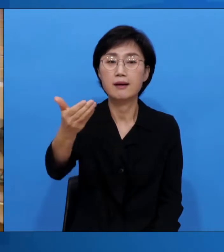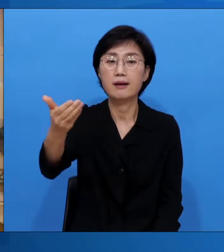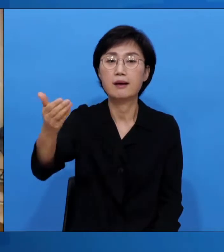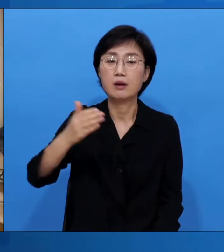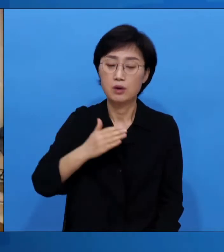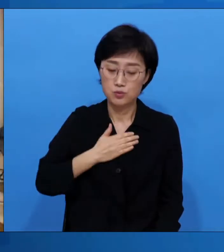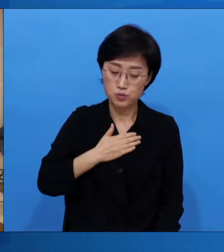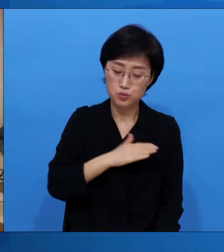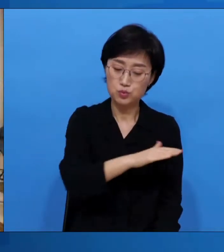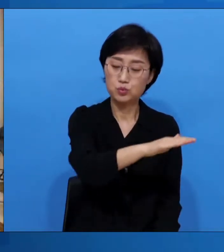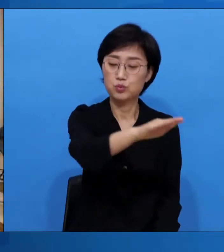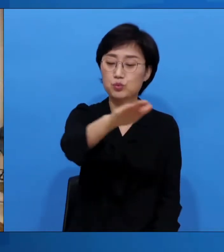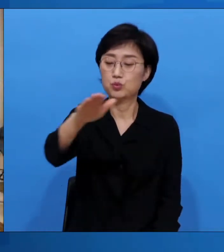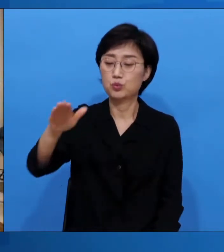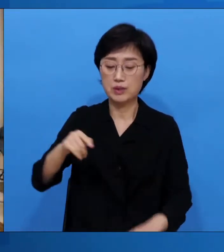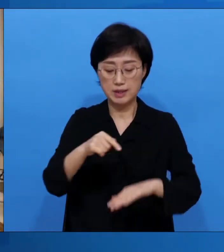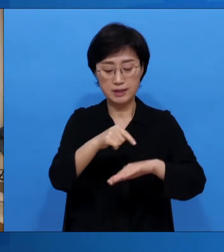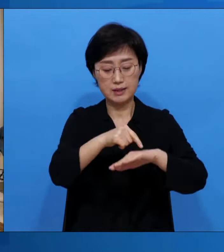우리